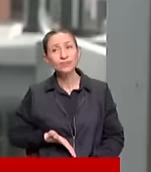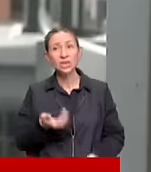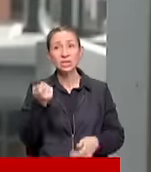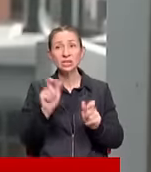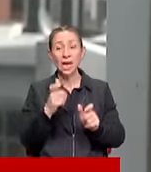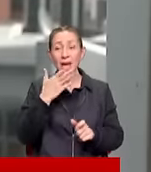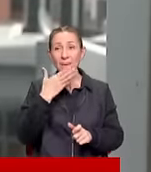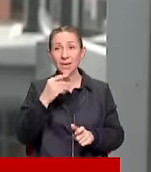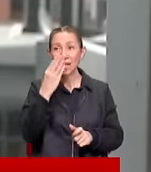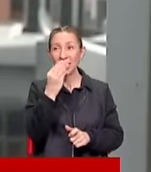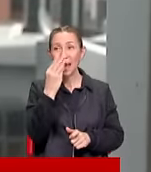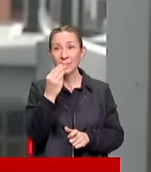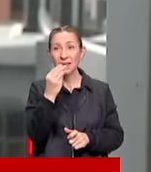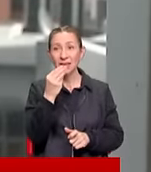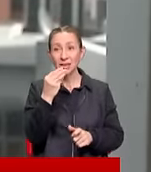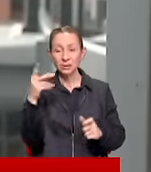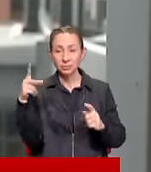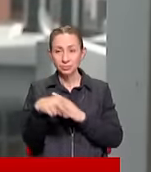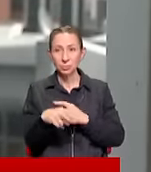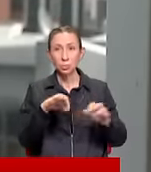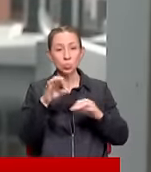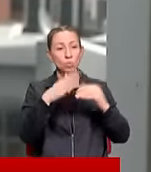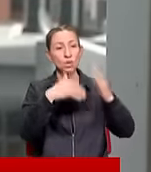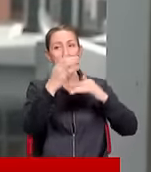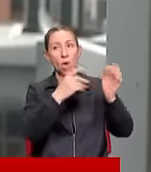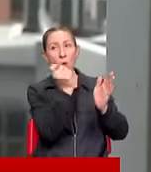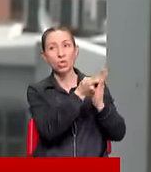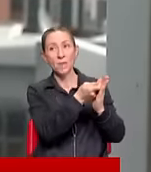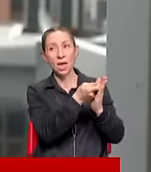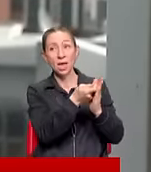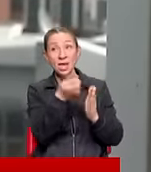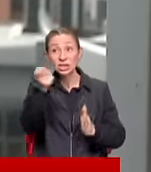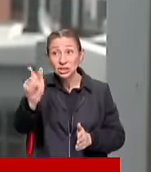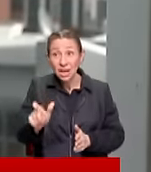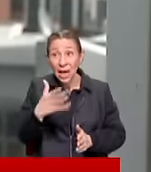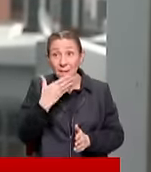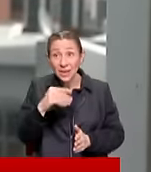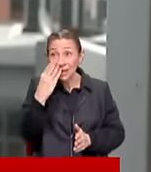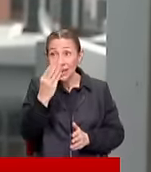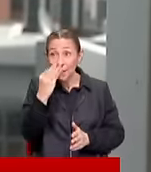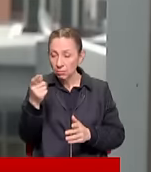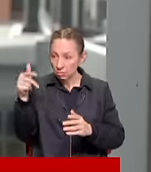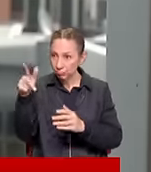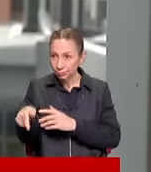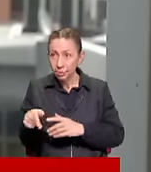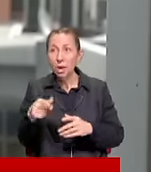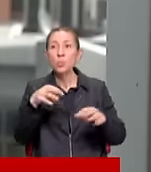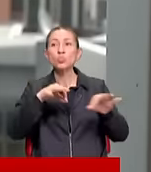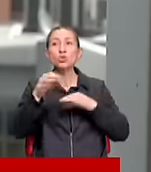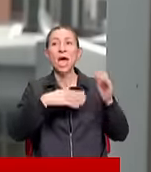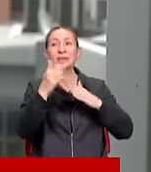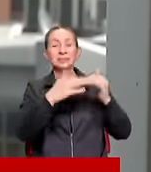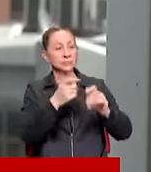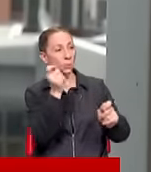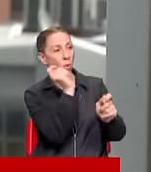İşçilerin emekli ikramiyelerinden kesiyorlar, müteahhite ödeme yapıyorlar. İşçilerin emekli ikramiyelerinden kesiyorlar